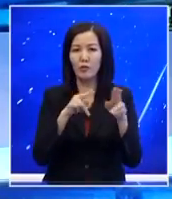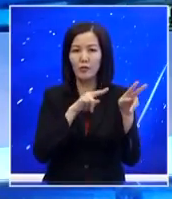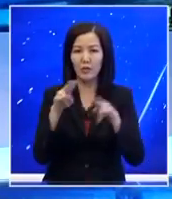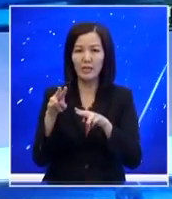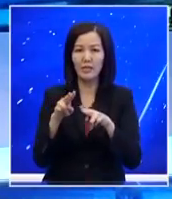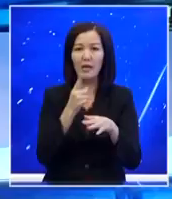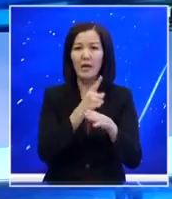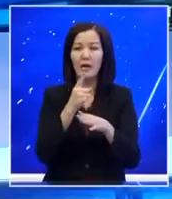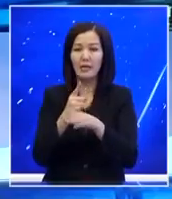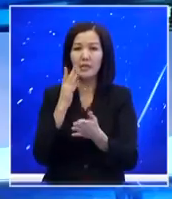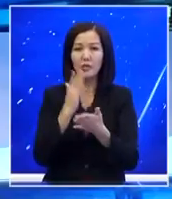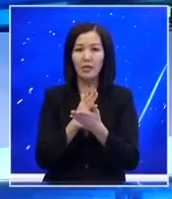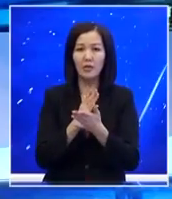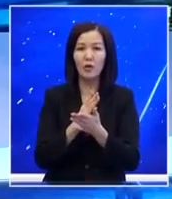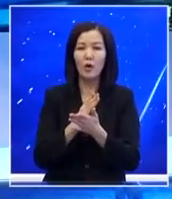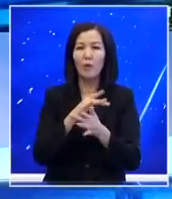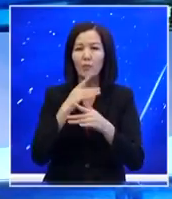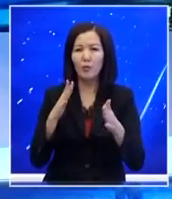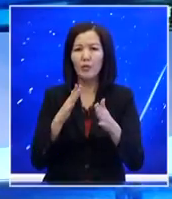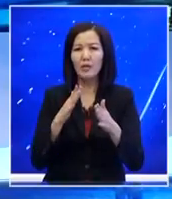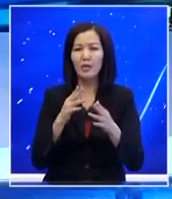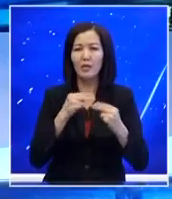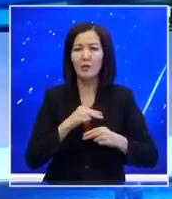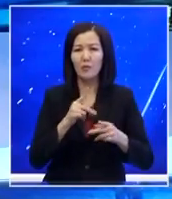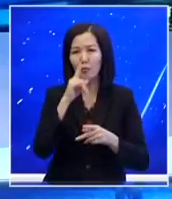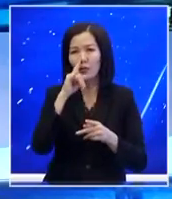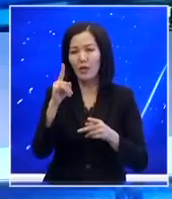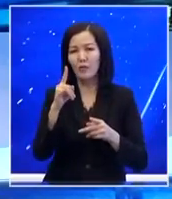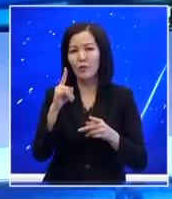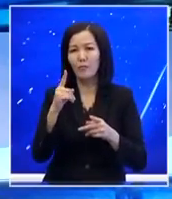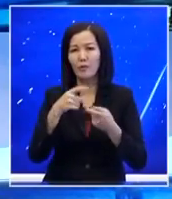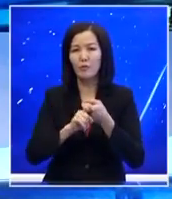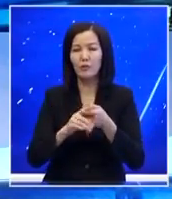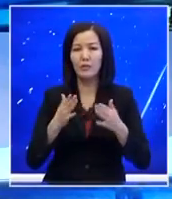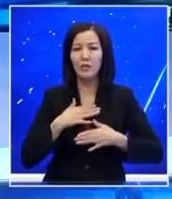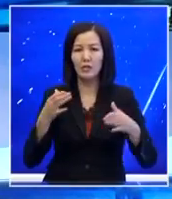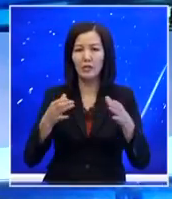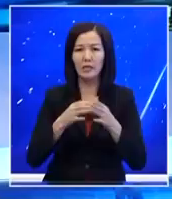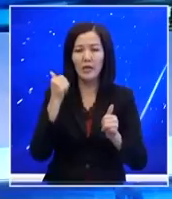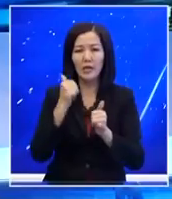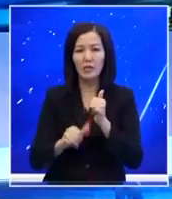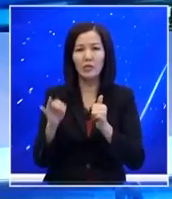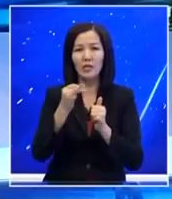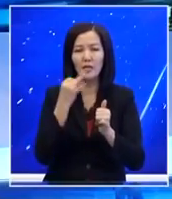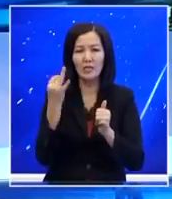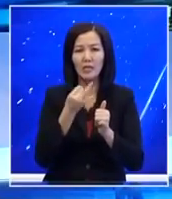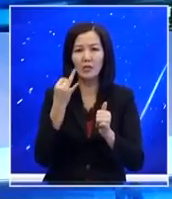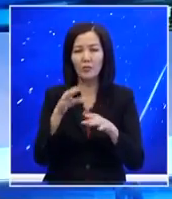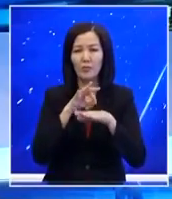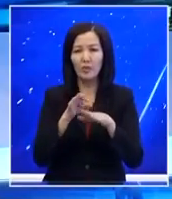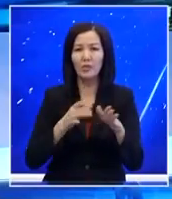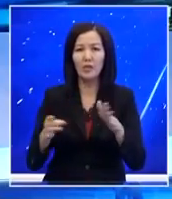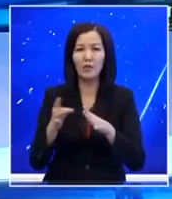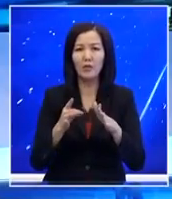Однако ограничения все же есть. И многие перешли на работу в удаленном доступе. Наши корреспонденты ежедневно интересуются происходящим